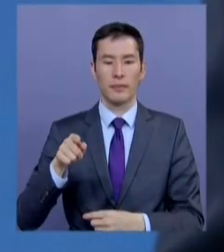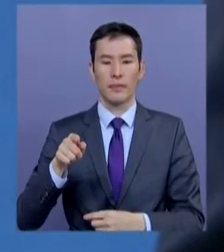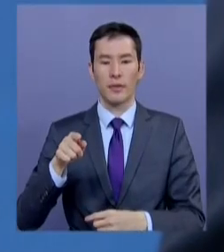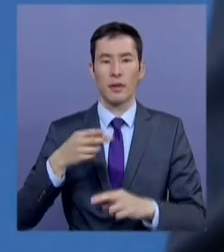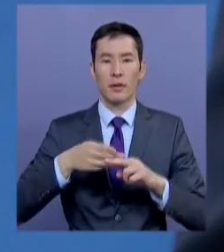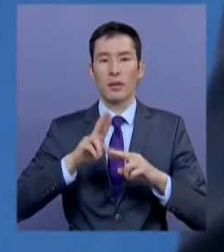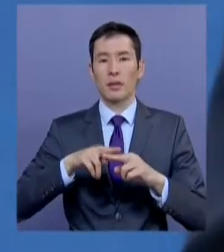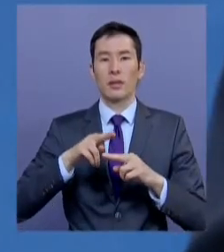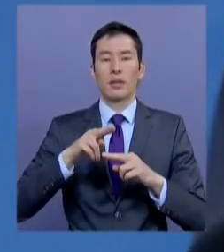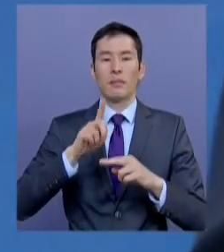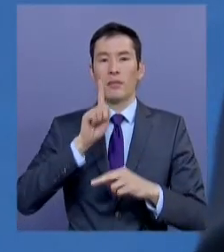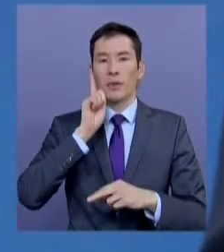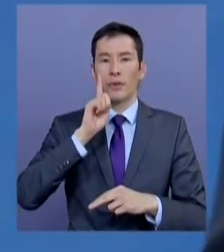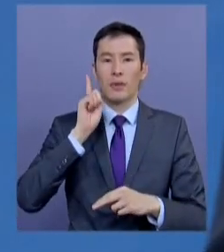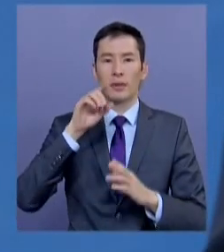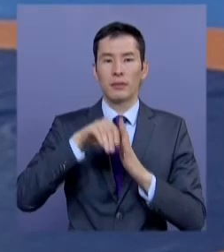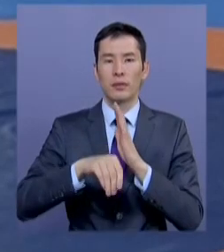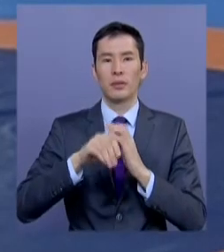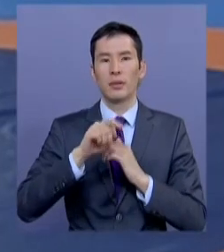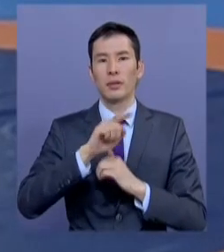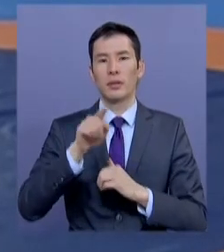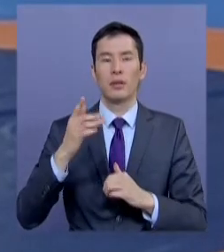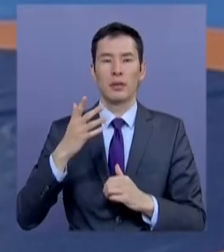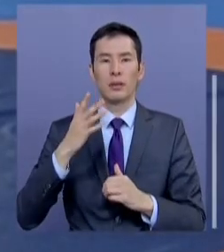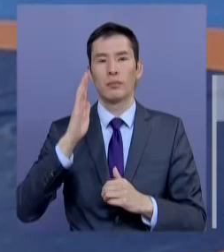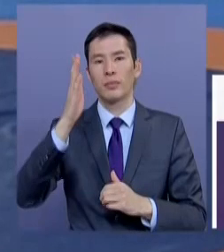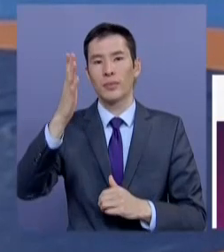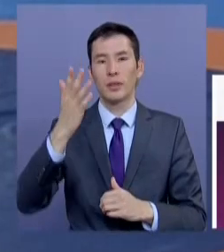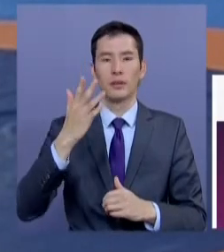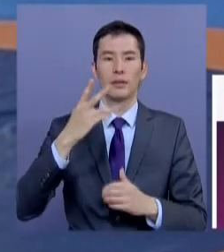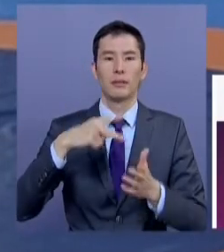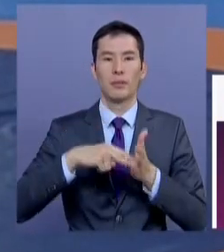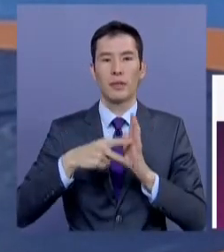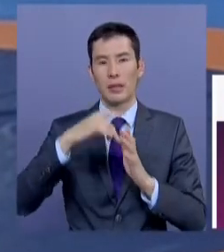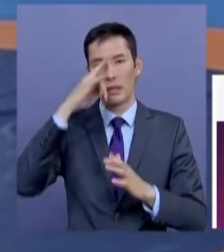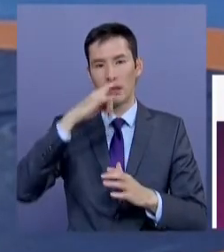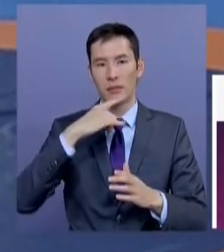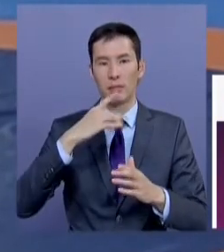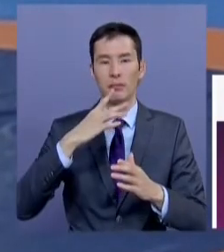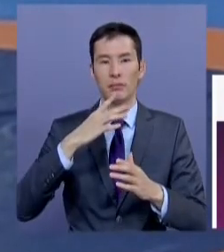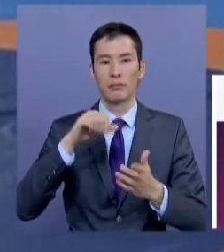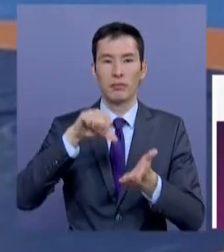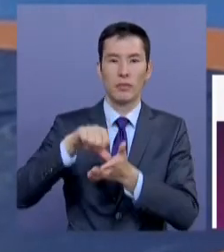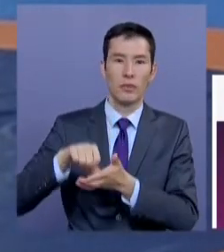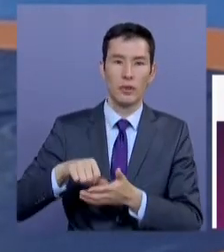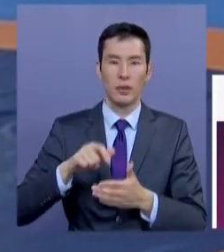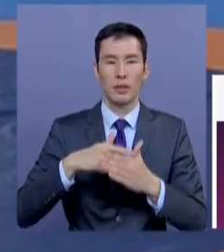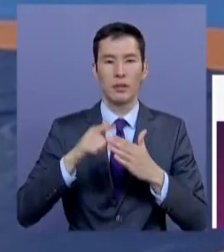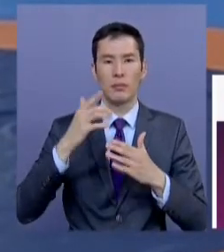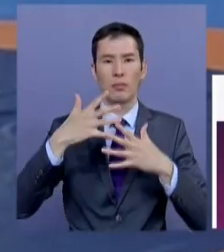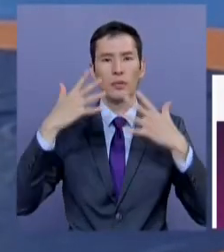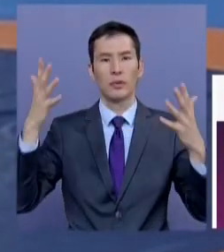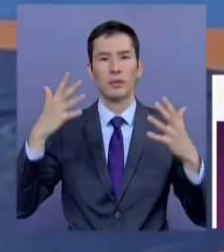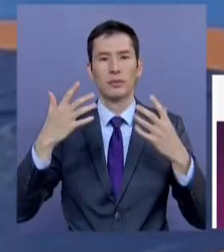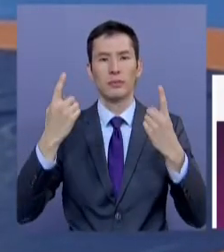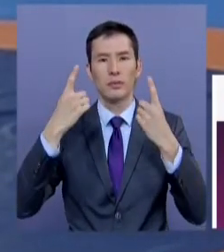осы жастардың арасында алла қаласа алдағы Қазақстан барысына күресетін немесе үлкен аренада күресетін